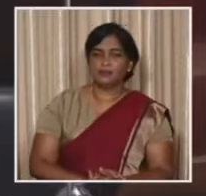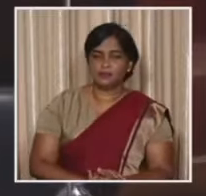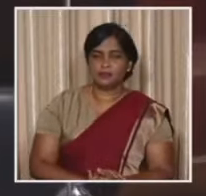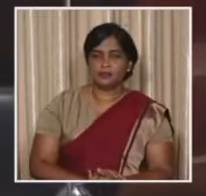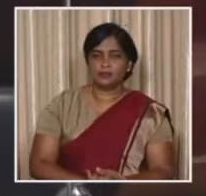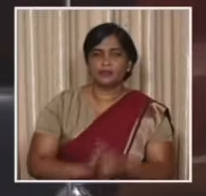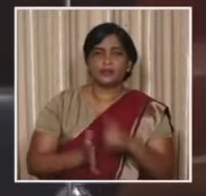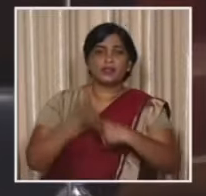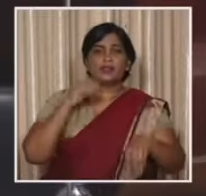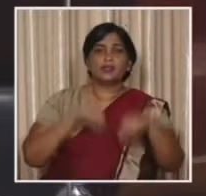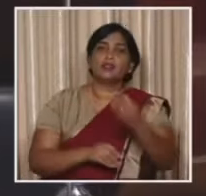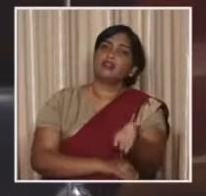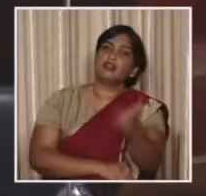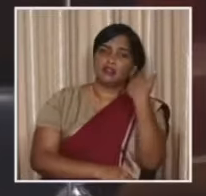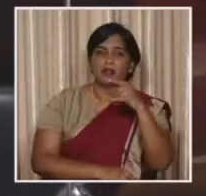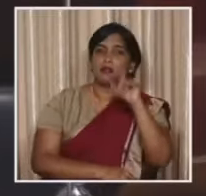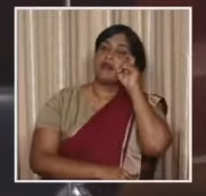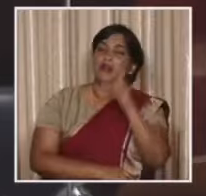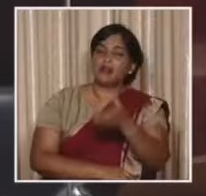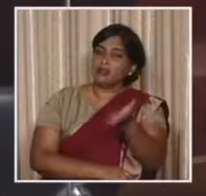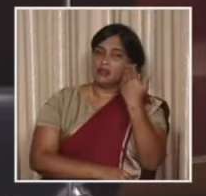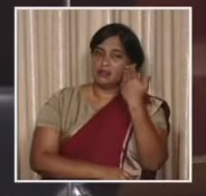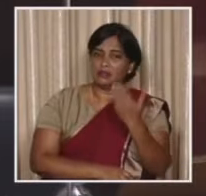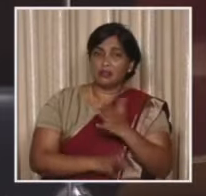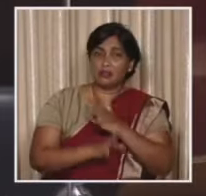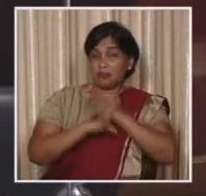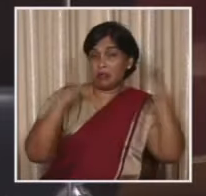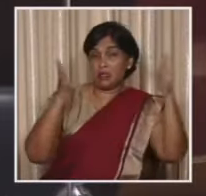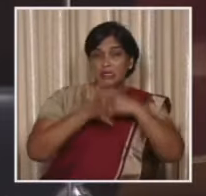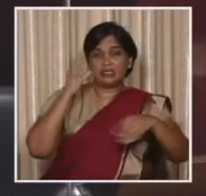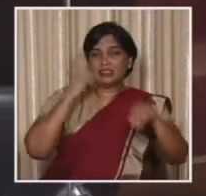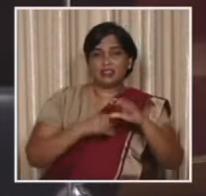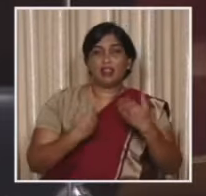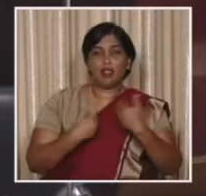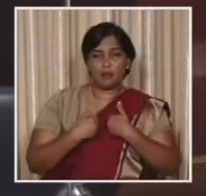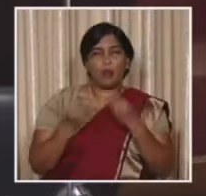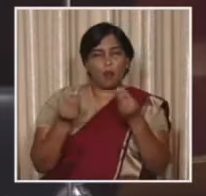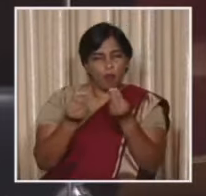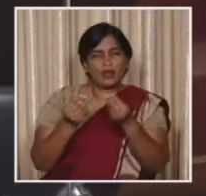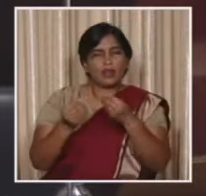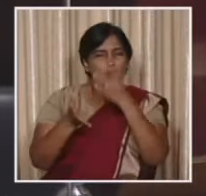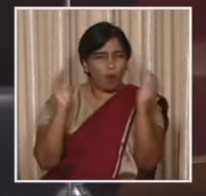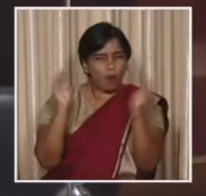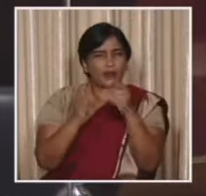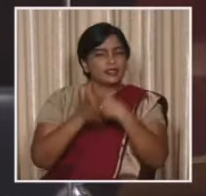එහෙනම් ඡන්ද තියෙන්නකෝ. පළාත් පාලන ඡන්ද ලොකු ඡන්ද ඕනේ. අපිට ඕන පොඩි ඡන්ද.